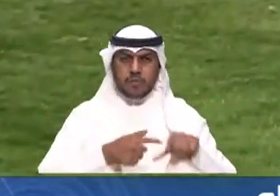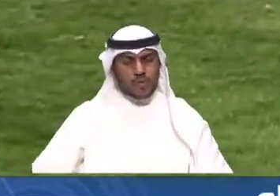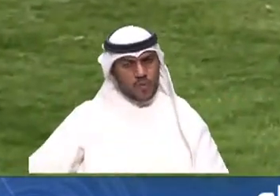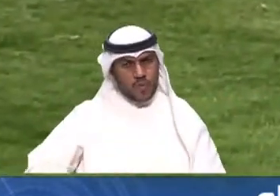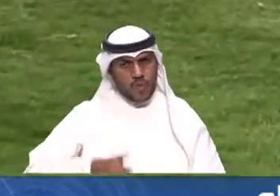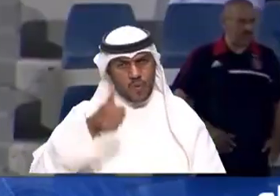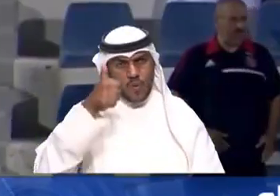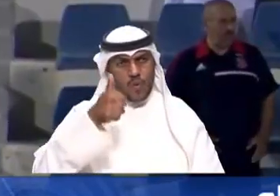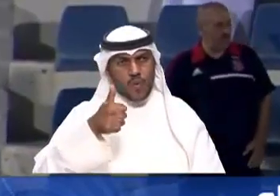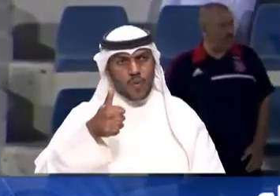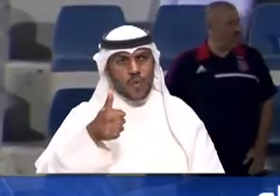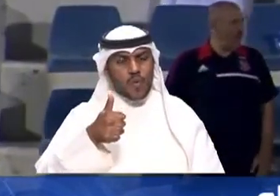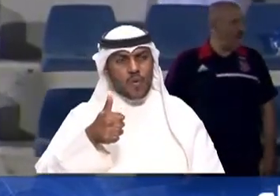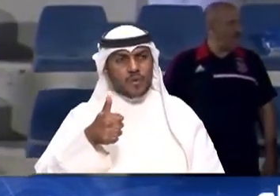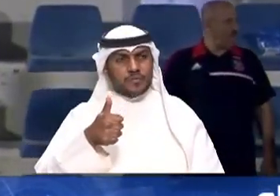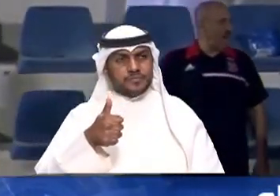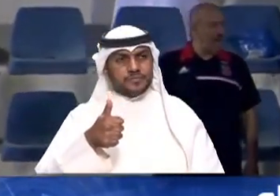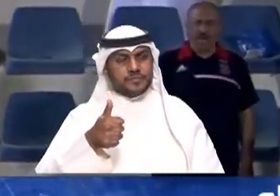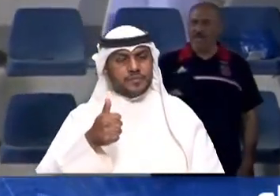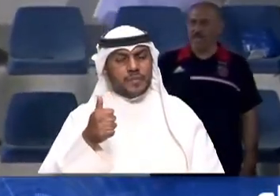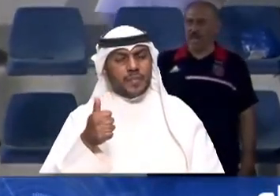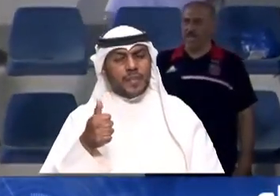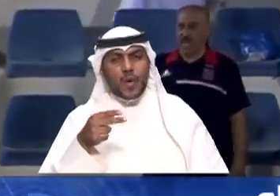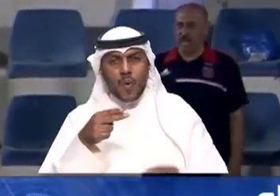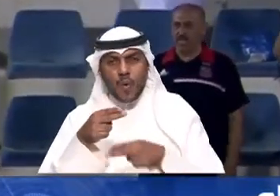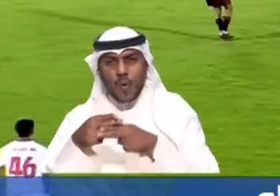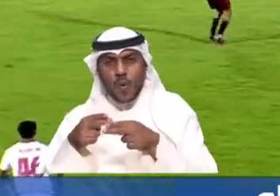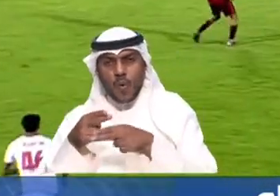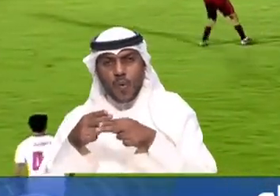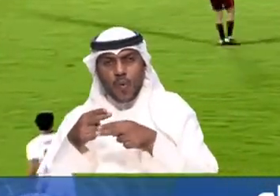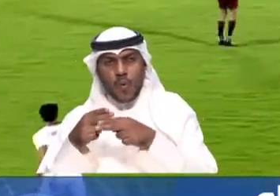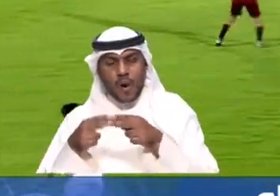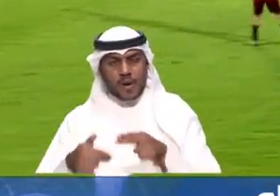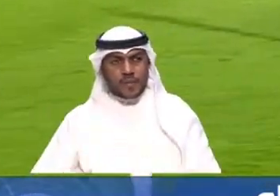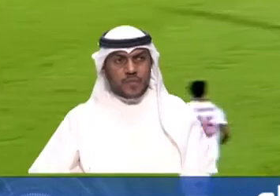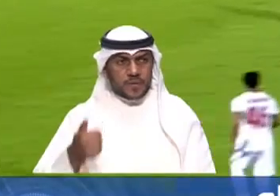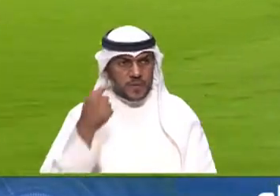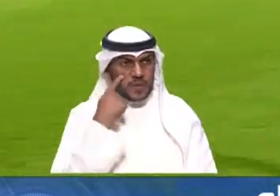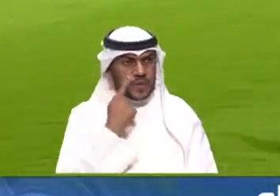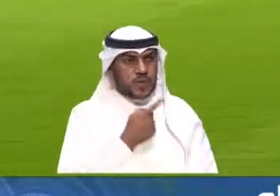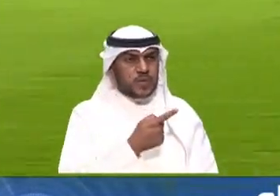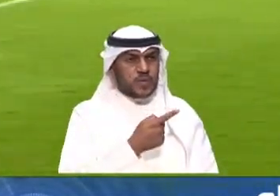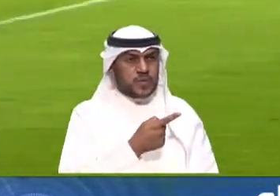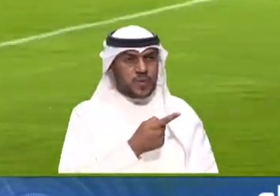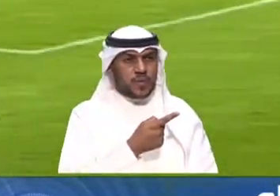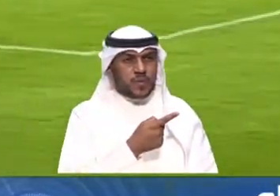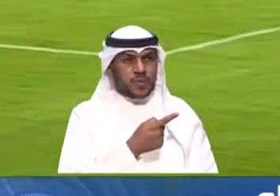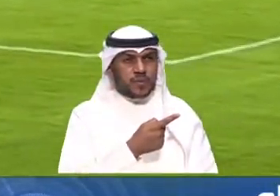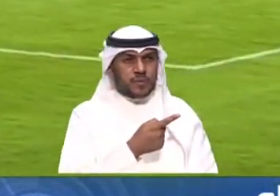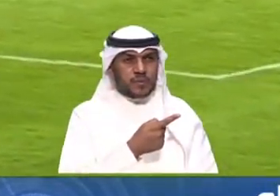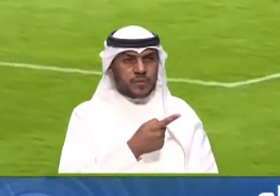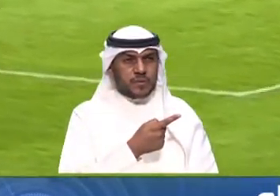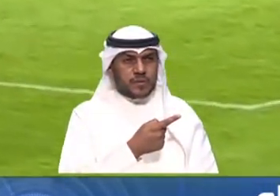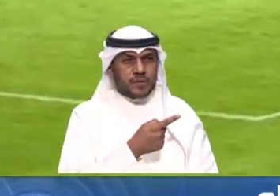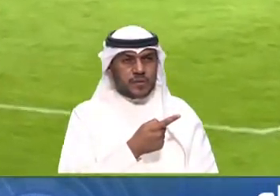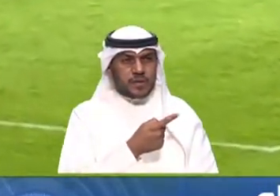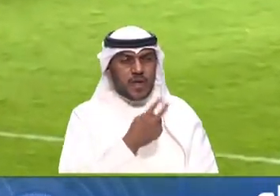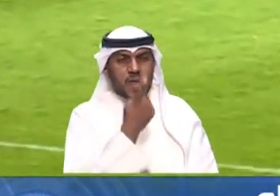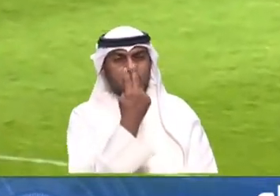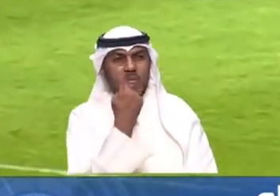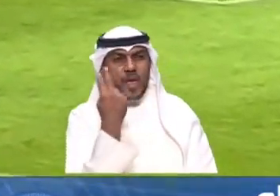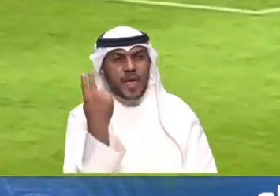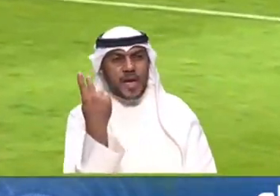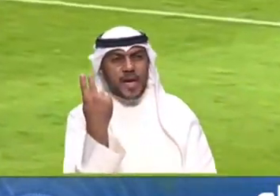وبرأسية مثالية. الأبيض الكويتاوي وبعد أن سيطر على المباراة عزز النتيجة بهدف ثاني